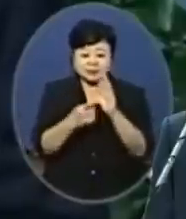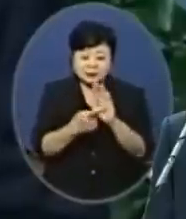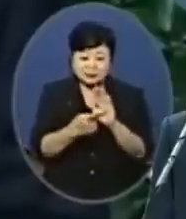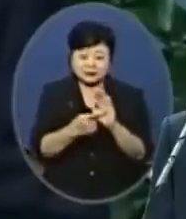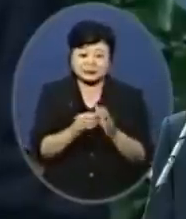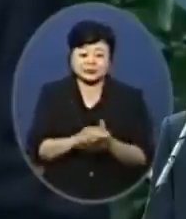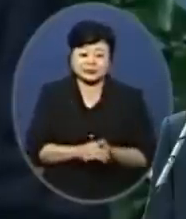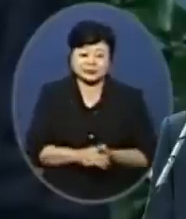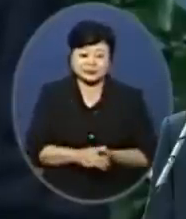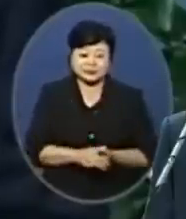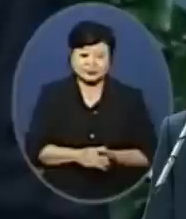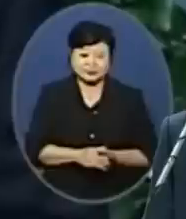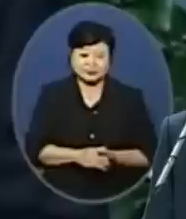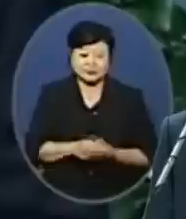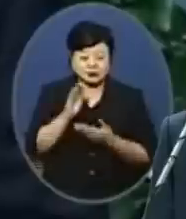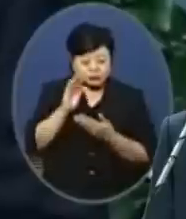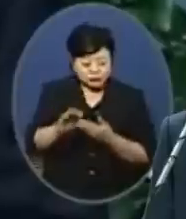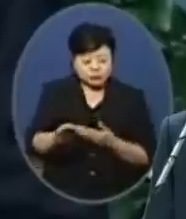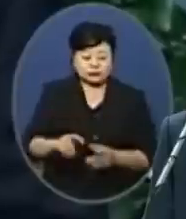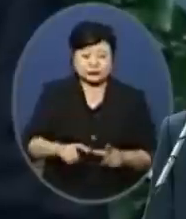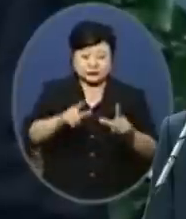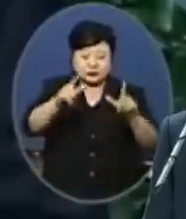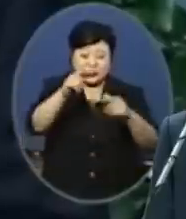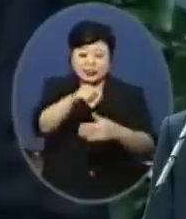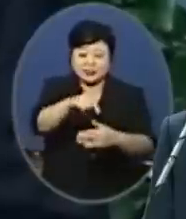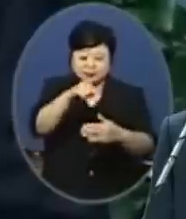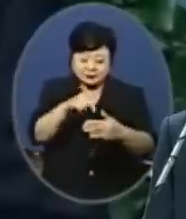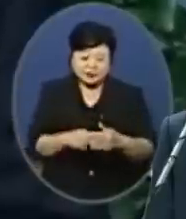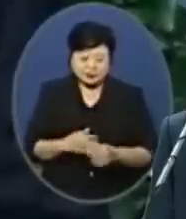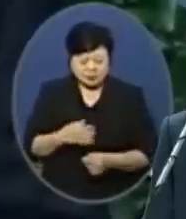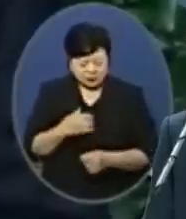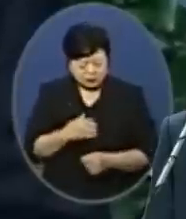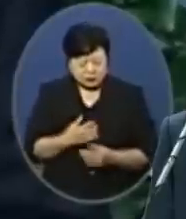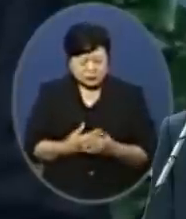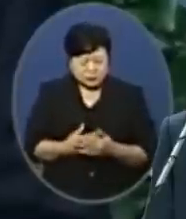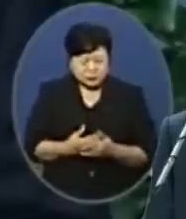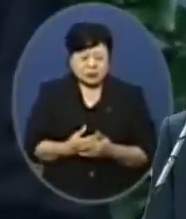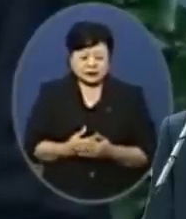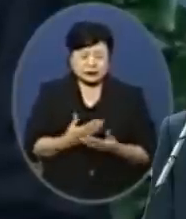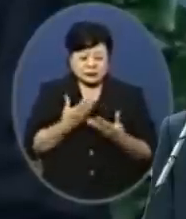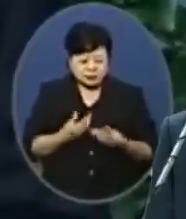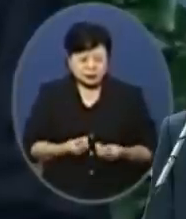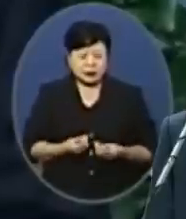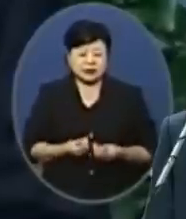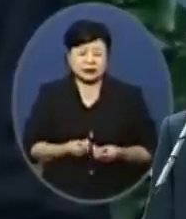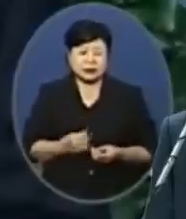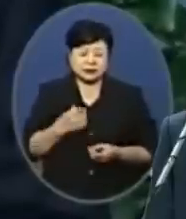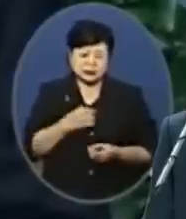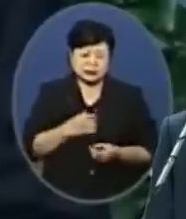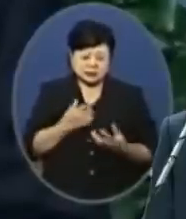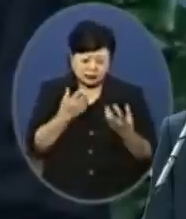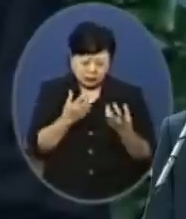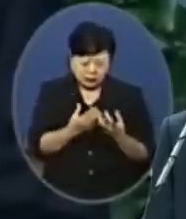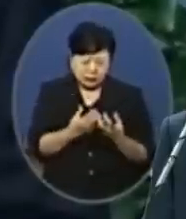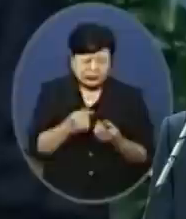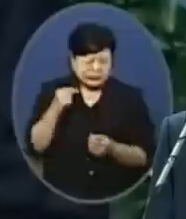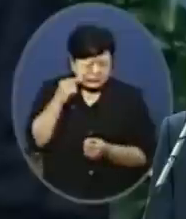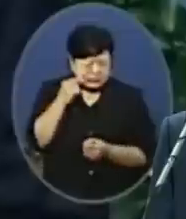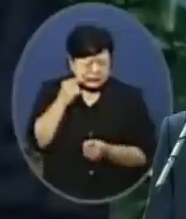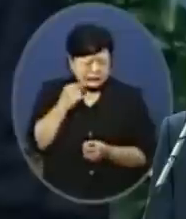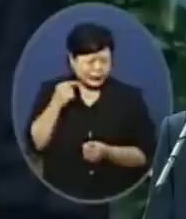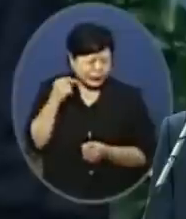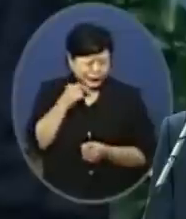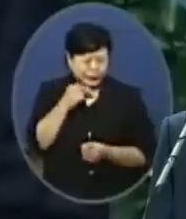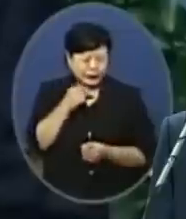그것은 훗날에 우리 마음속에 염려, 근심, 불안, 초조, 절망으로 근심이 가득한 쓴